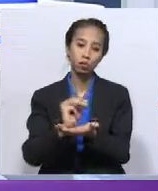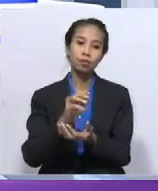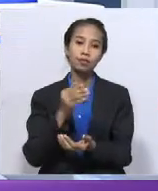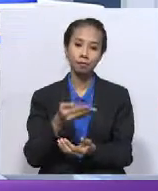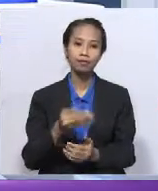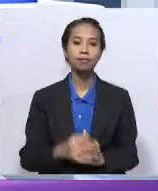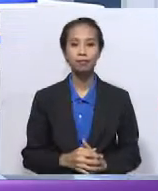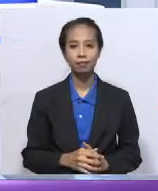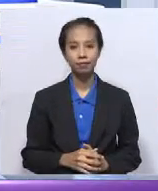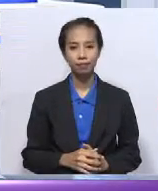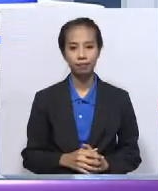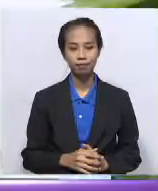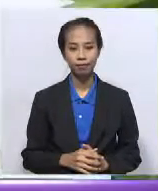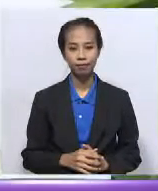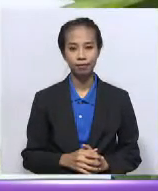สืบนักฆ่าเสถียรค่ะ